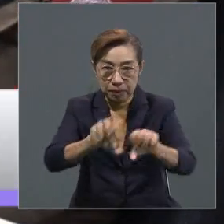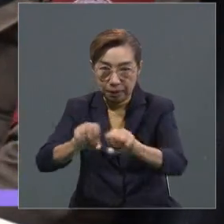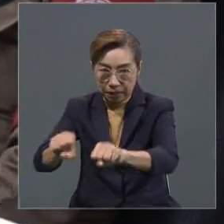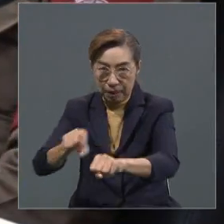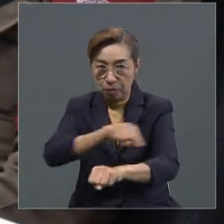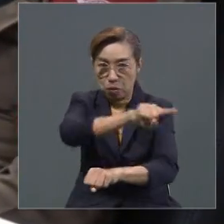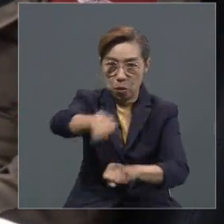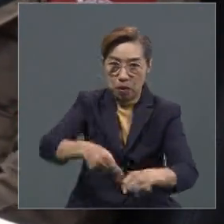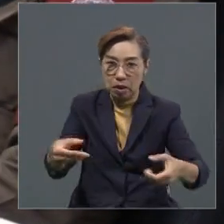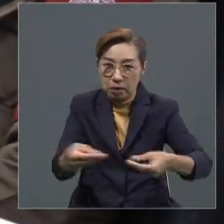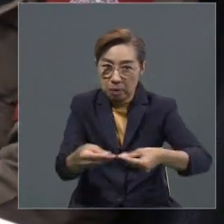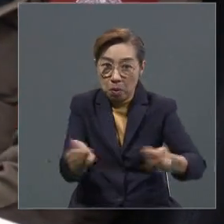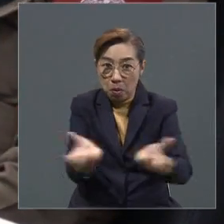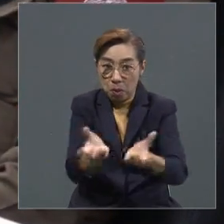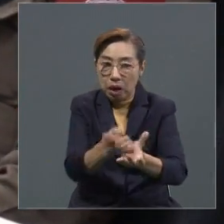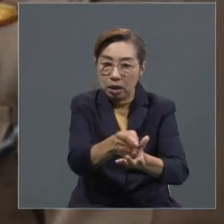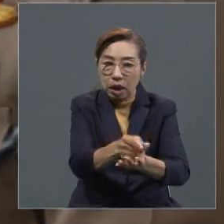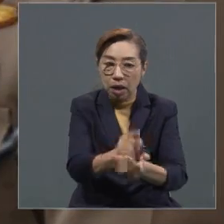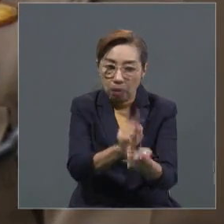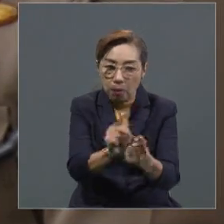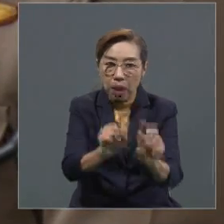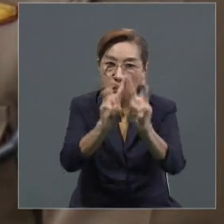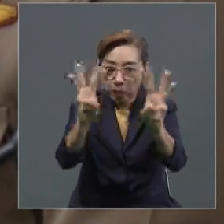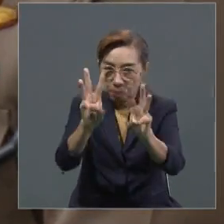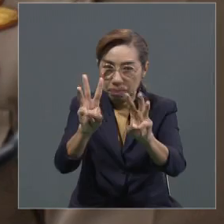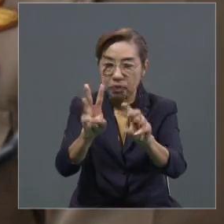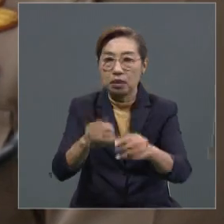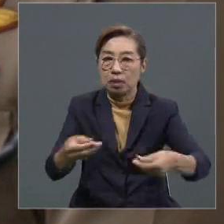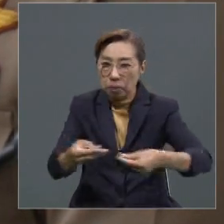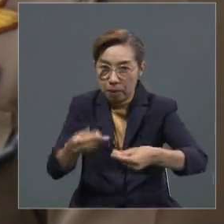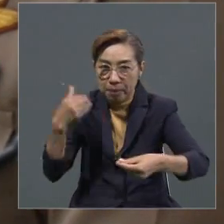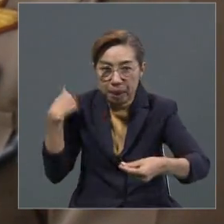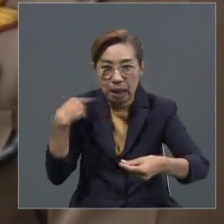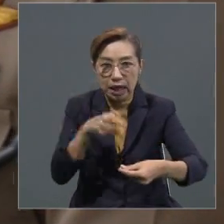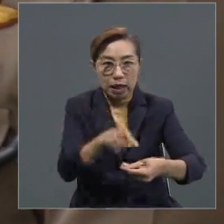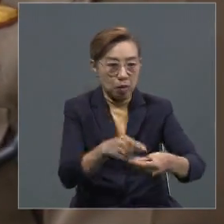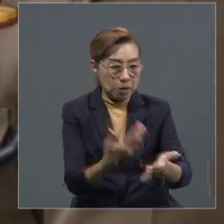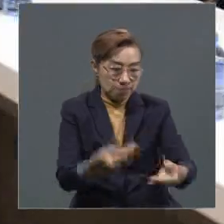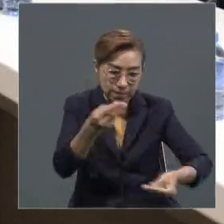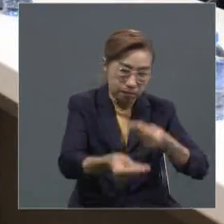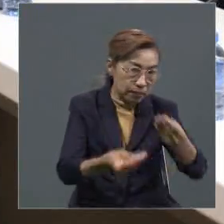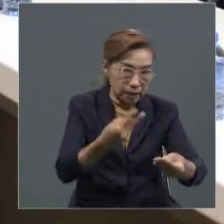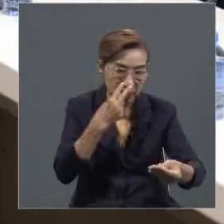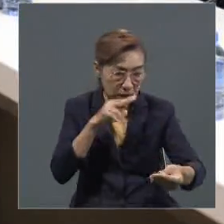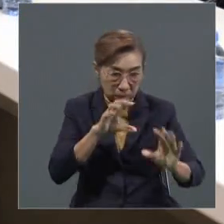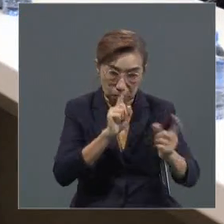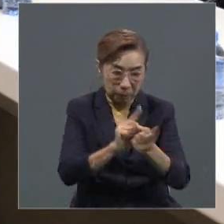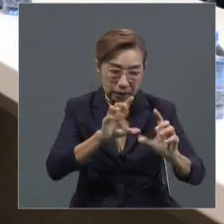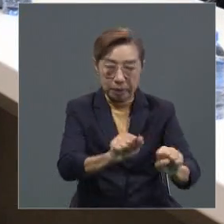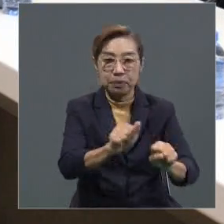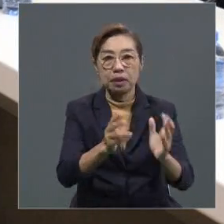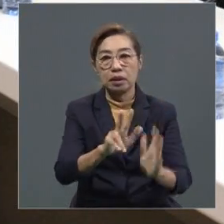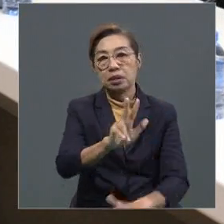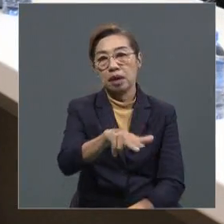กระทำความผิดเกี่ยวกับการพนันทั้งออนไลน์และออนไซต์อย่างเข้มงวดคดีพนันออนไซต์นะครับจับกุมผู้ทหาได้